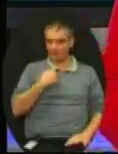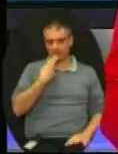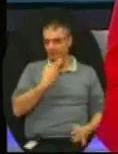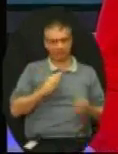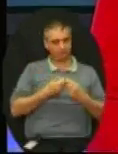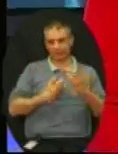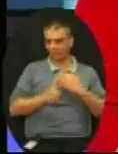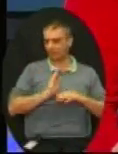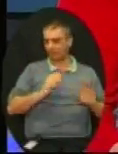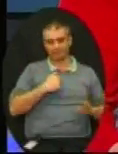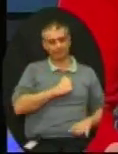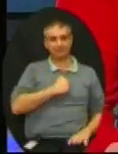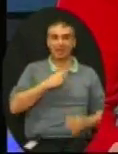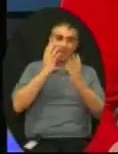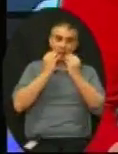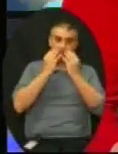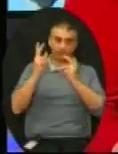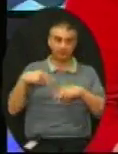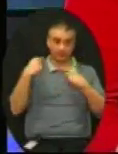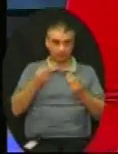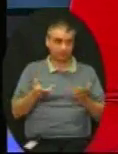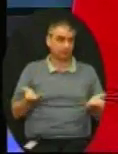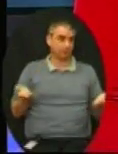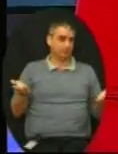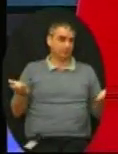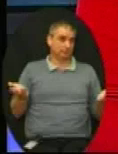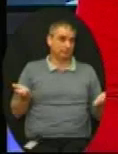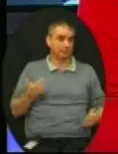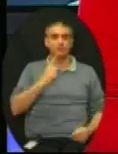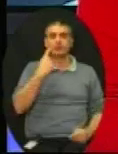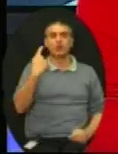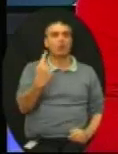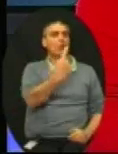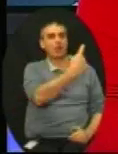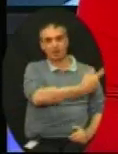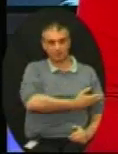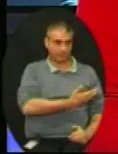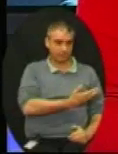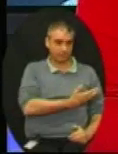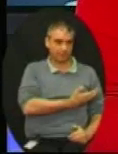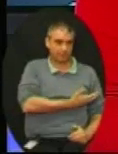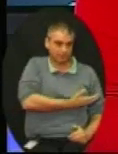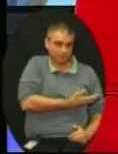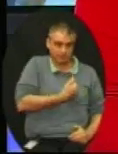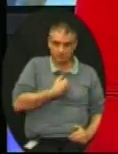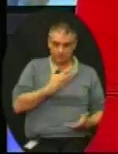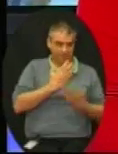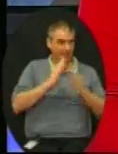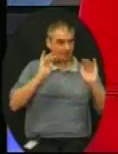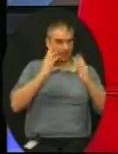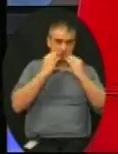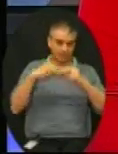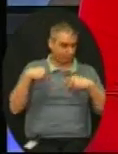אני לא אשתף איתך פעולה, אני מצטער. אמיר פרץ חזר. כל אחד מהם, אני ברכתי את אמיר על שובו, אני חושבת